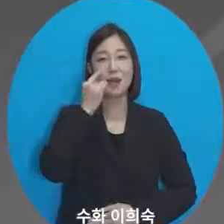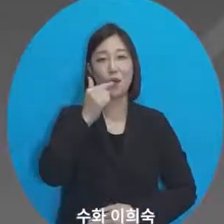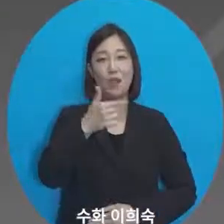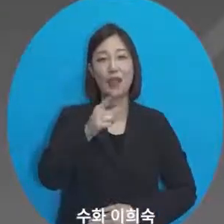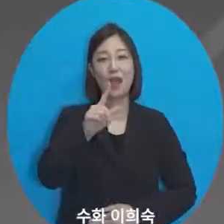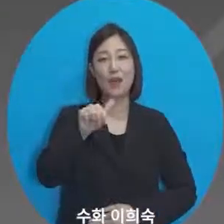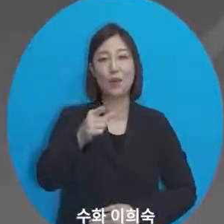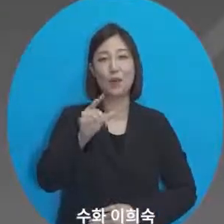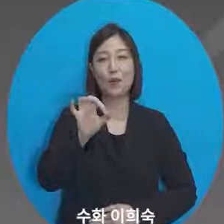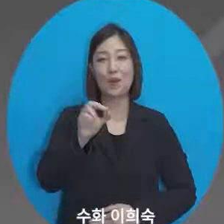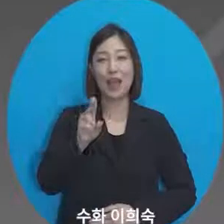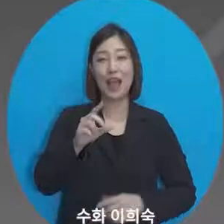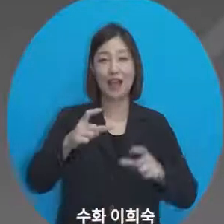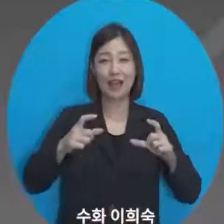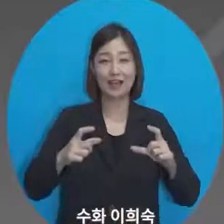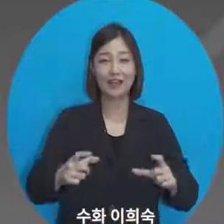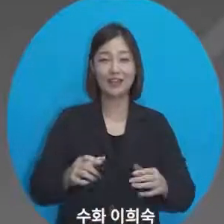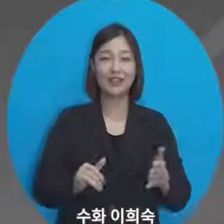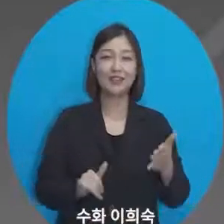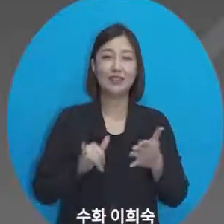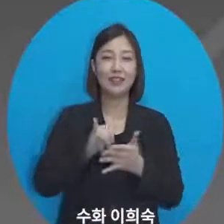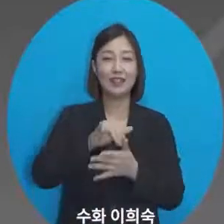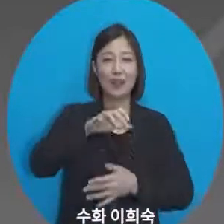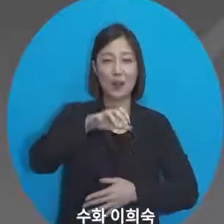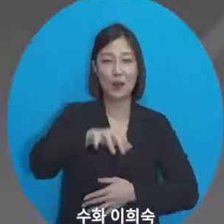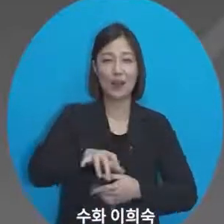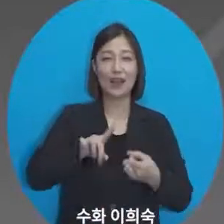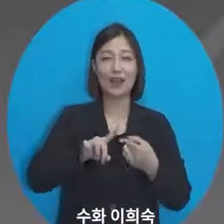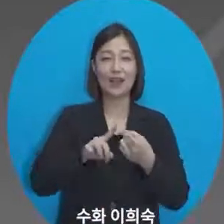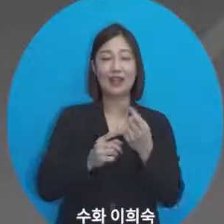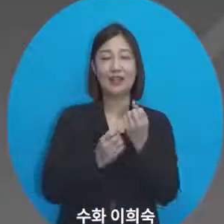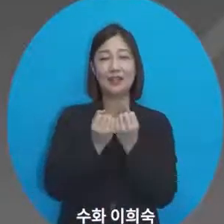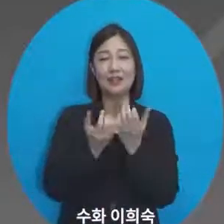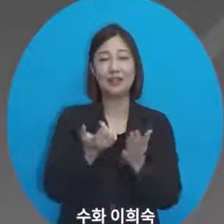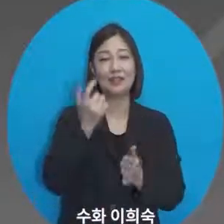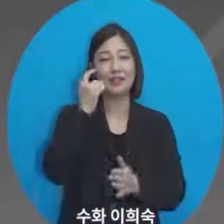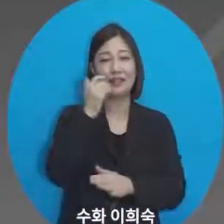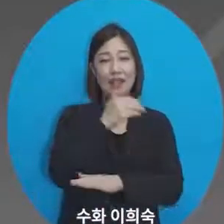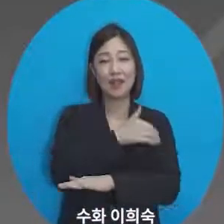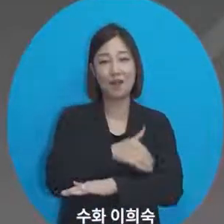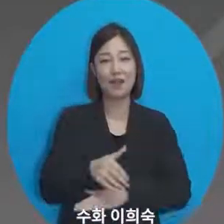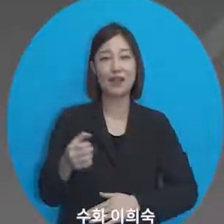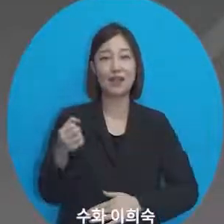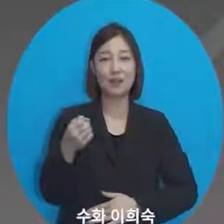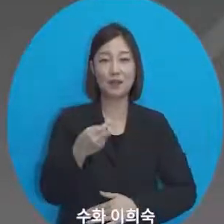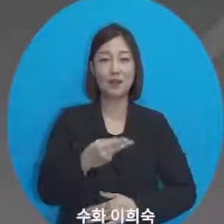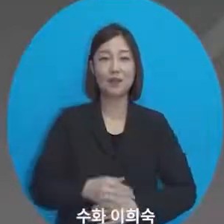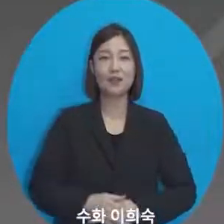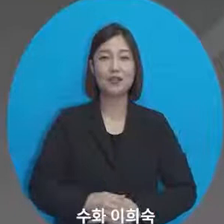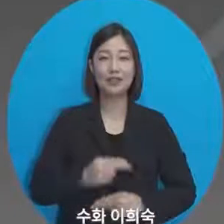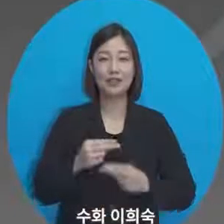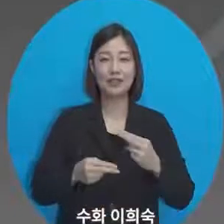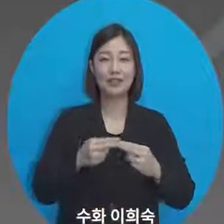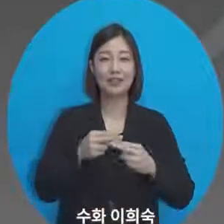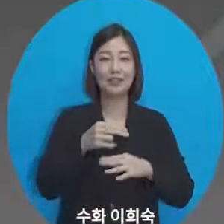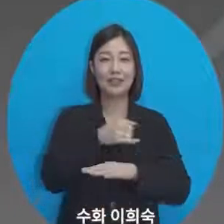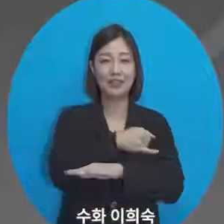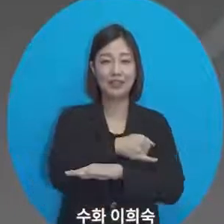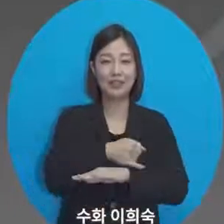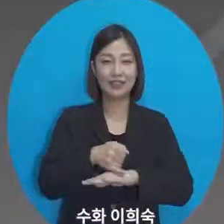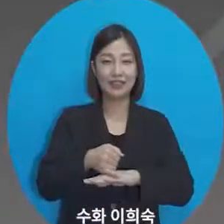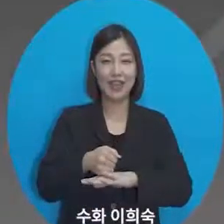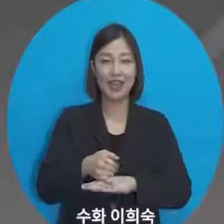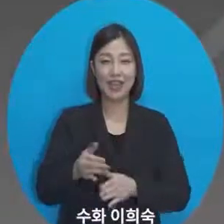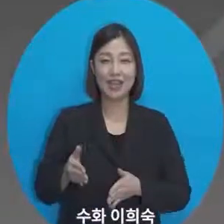나고야에 위치하고 있는 중부국제공항의 개요에 관해서 말씀을 드리고, 이어서 유니버셜 디자인,